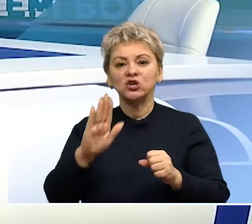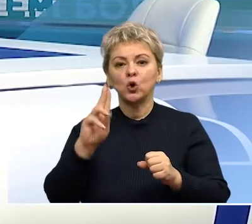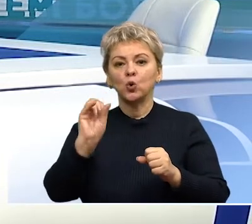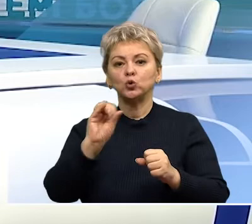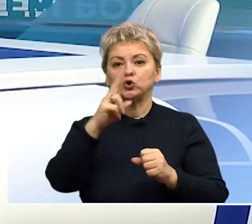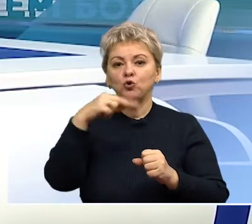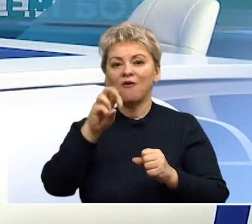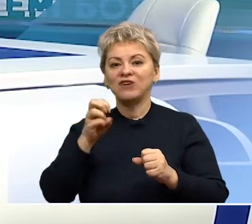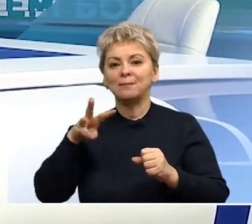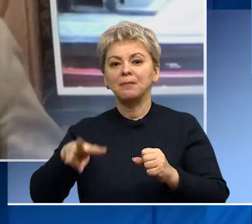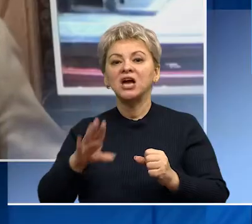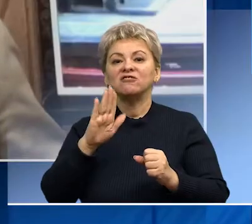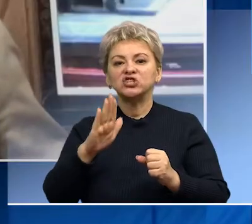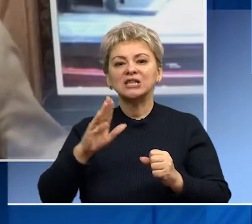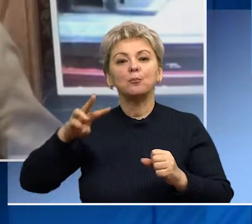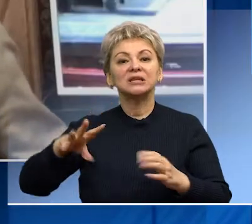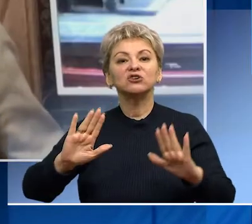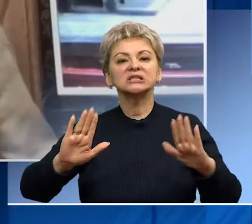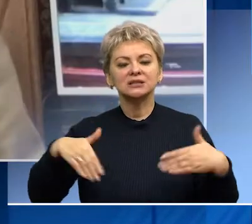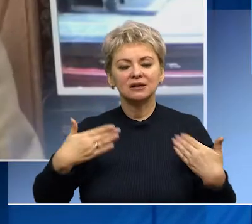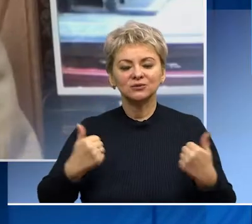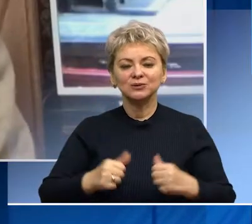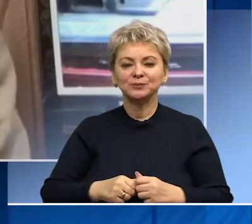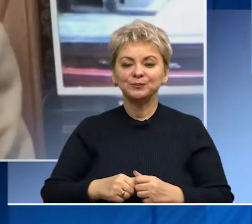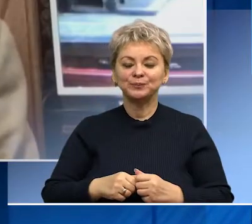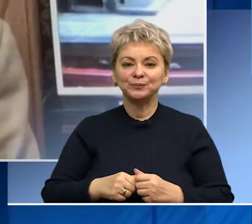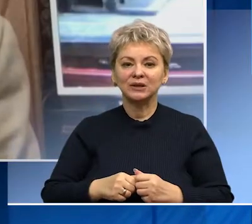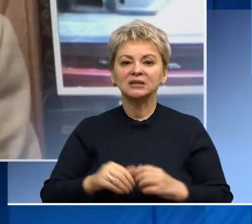области Вячеславом Кущевым. Вячеслав Митрофанович, здравствуйте.